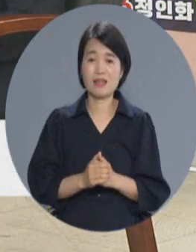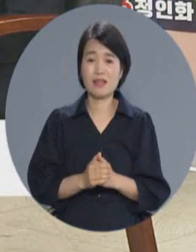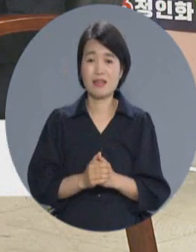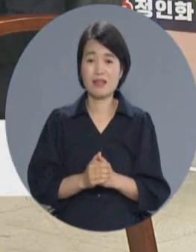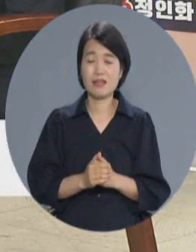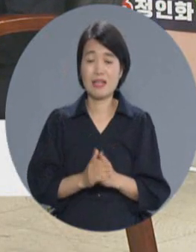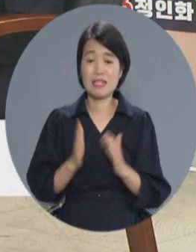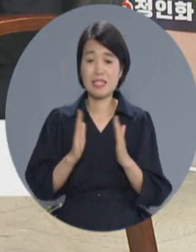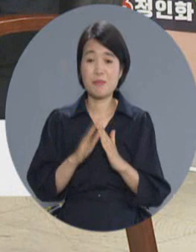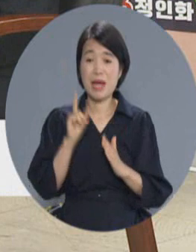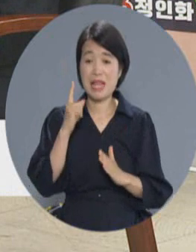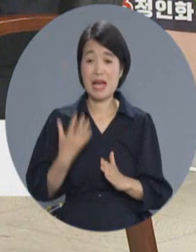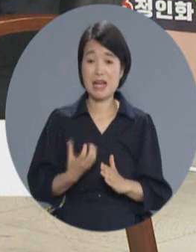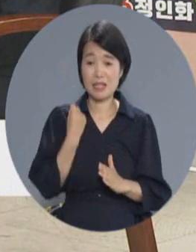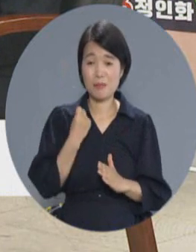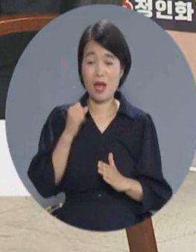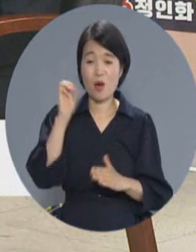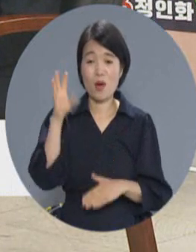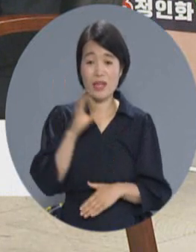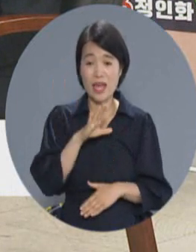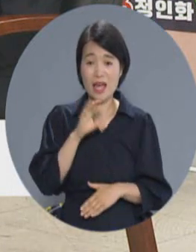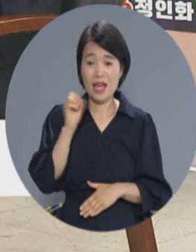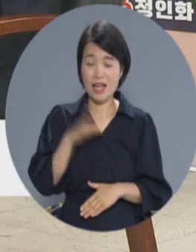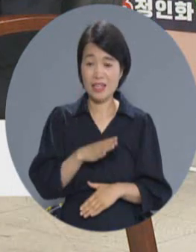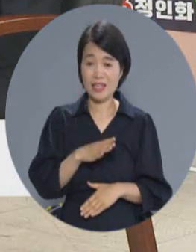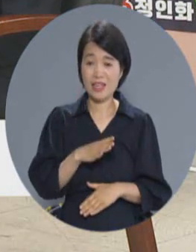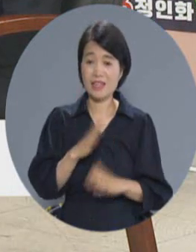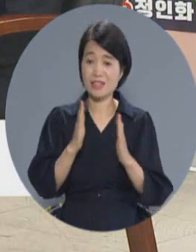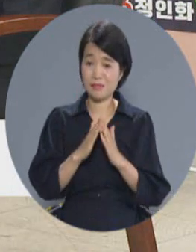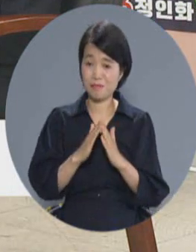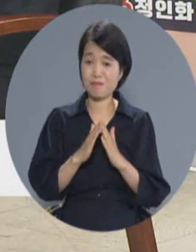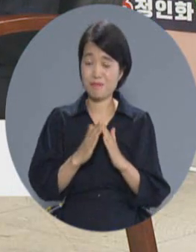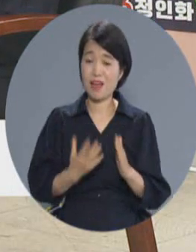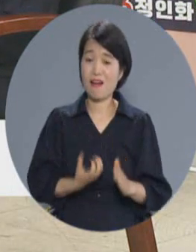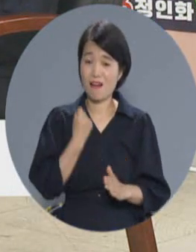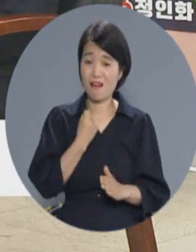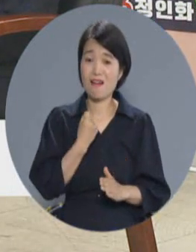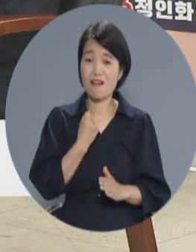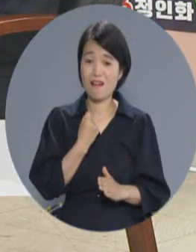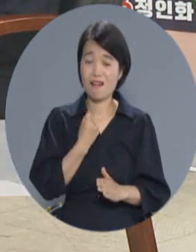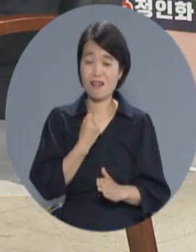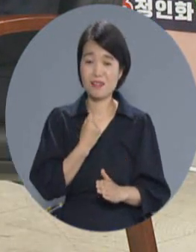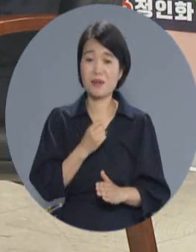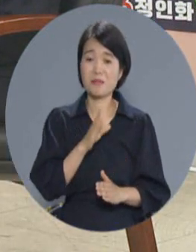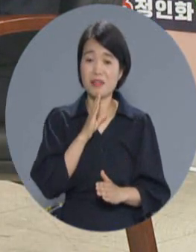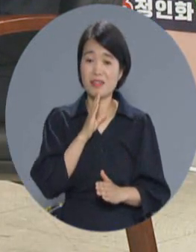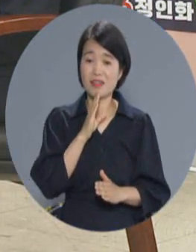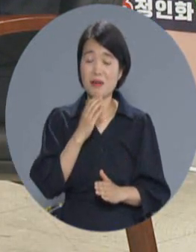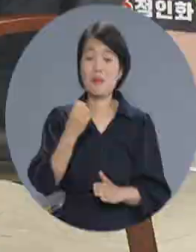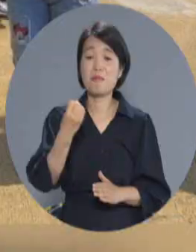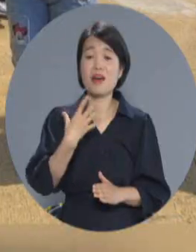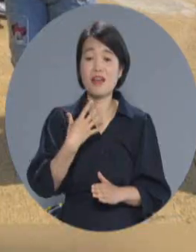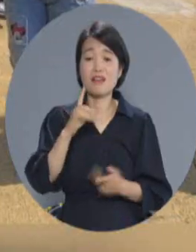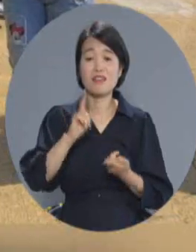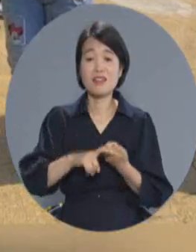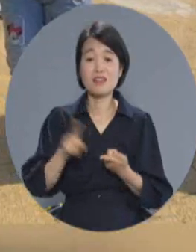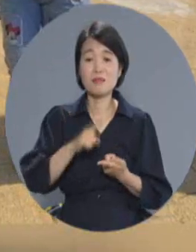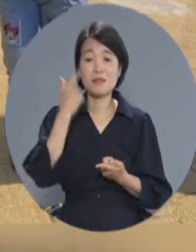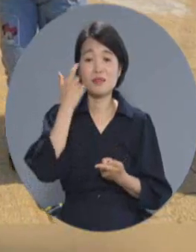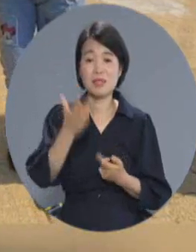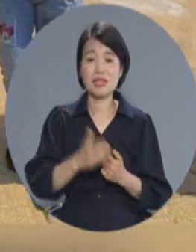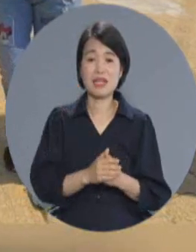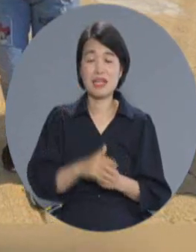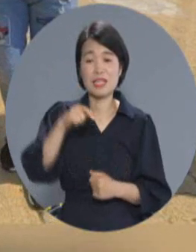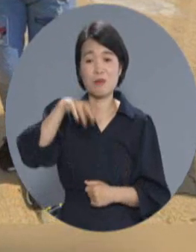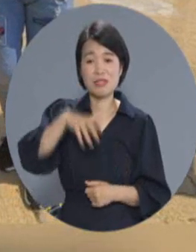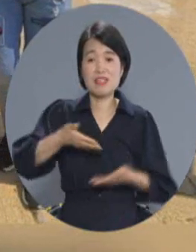집 한 개를 소유한다면 광양에 소유해야 되지 않겠냐라는 생각을 좀 하시는 분들이 있더라고요. 예, 어떻습니까? 예. 네. 제가